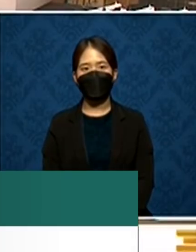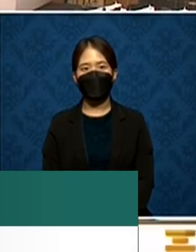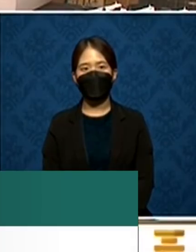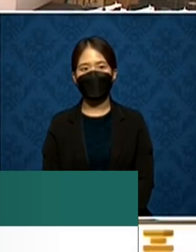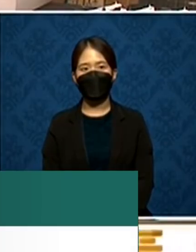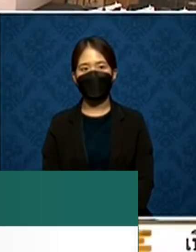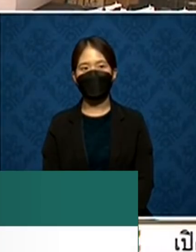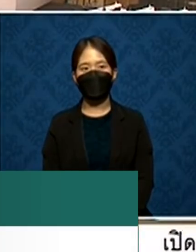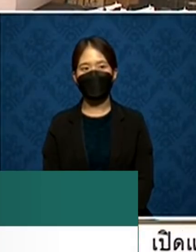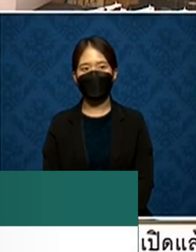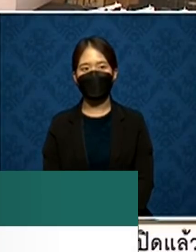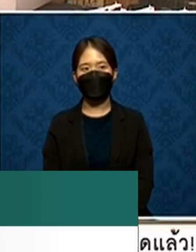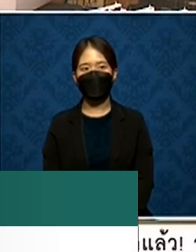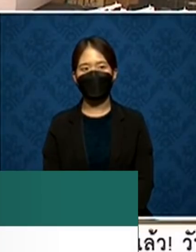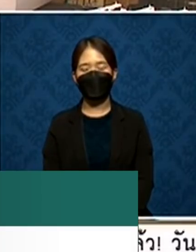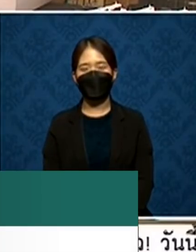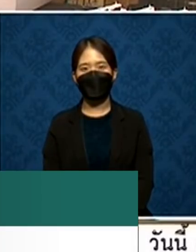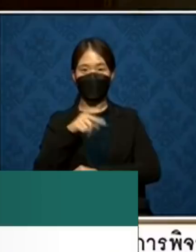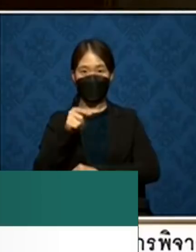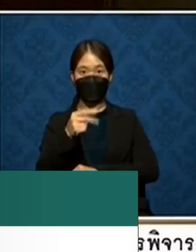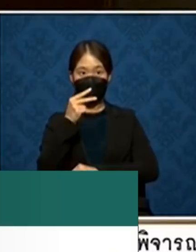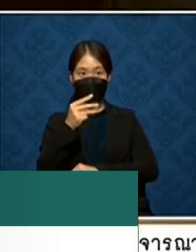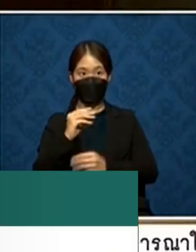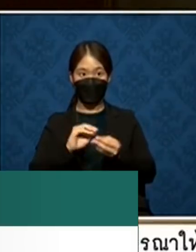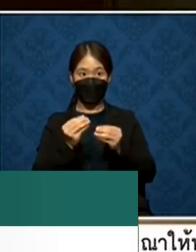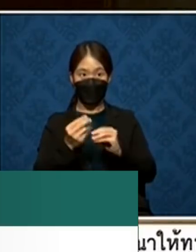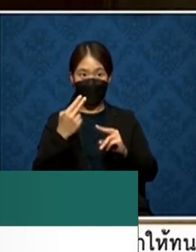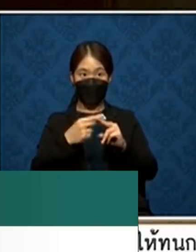เมื่อวันศุกร์ที่ผ่านมาเนี่ยเป็นวันที่